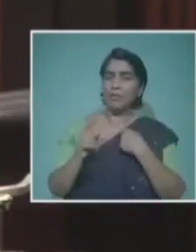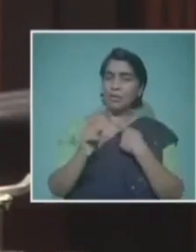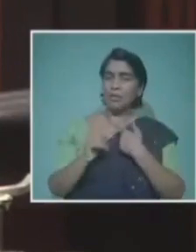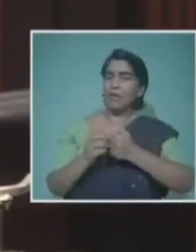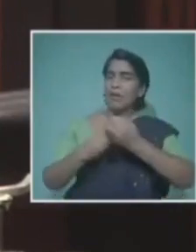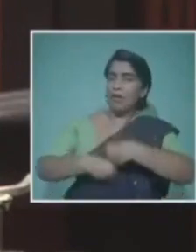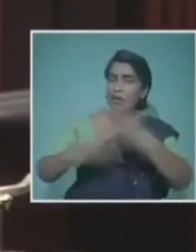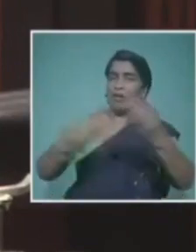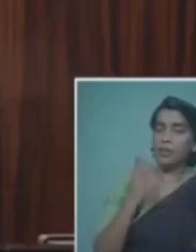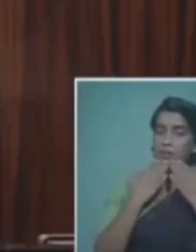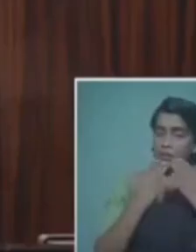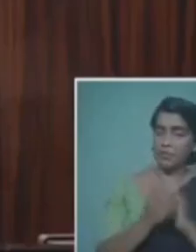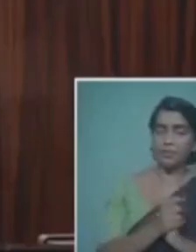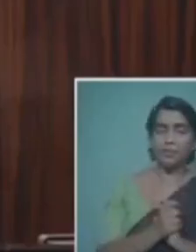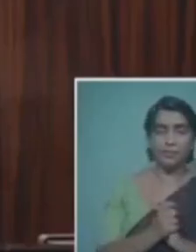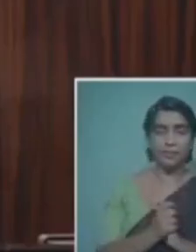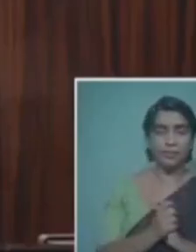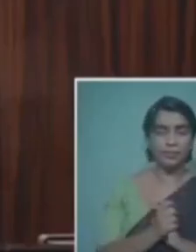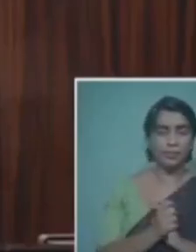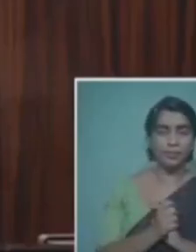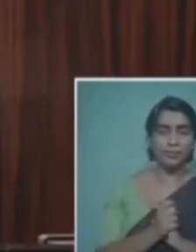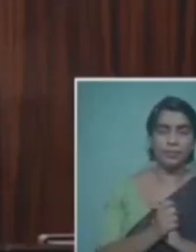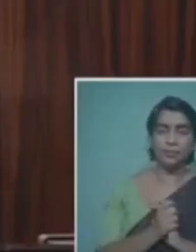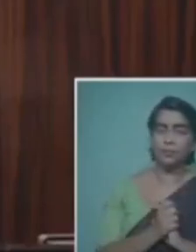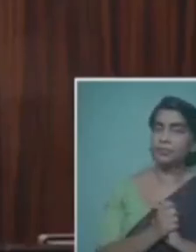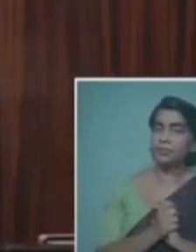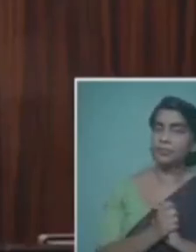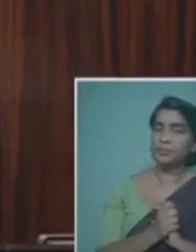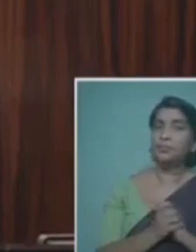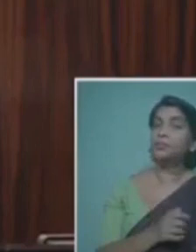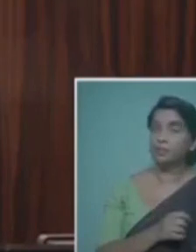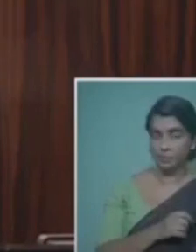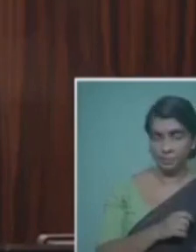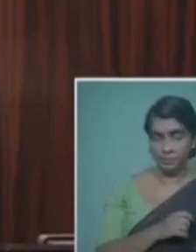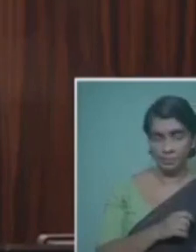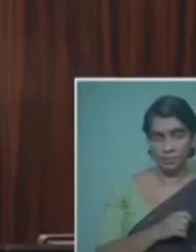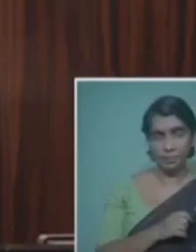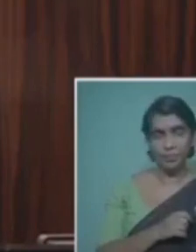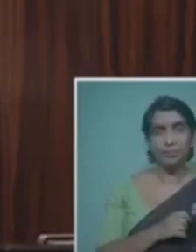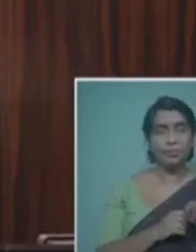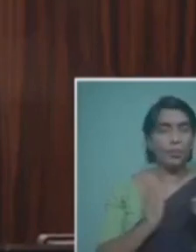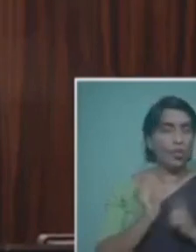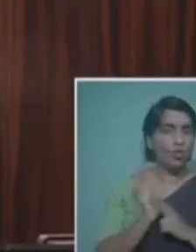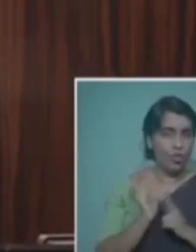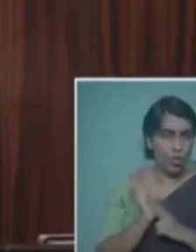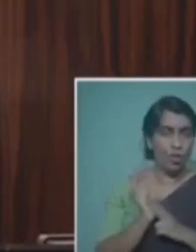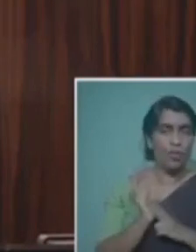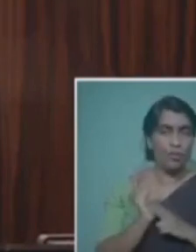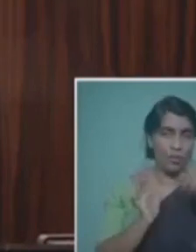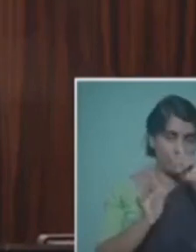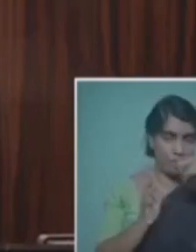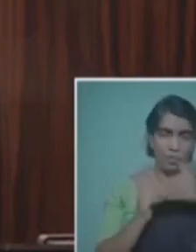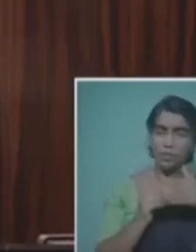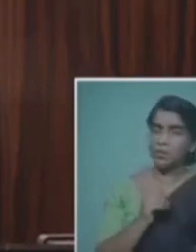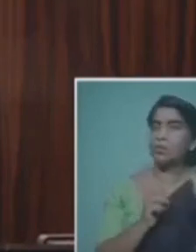அவர் வலியுறுத்தியுள்ளார். இது கார்த்திகை மாதம். இந்த கார்த்திகை மாதத்திலே எங்களுடைய மண்ணுக்காகவும்